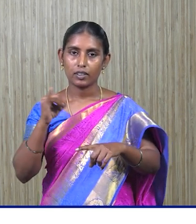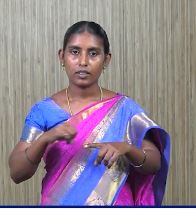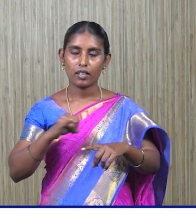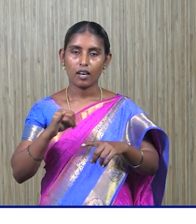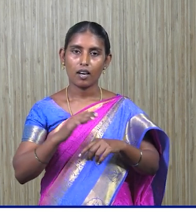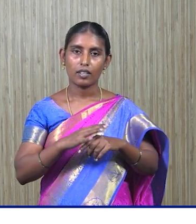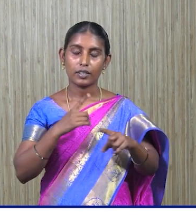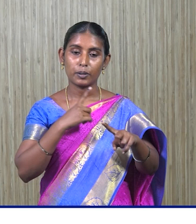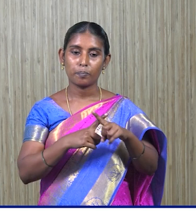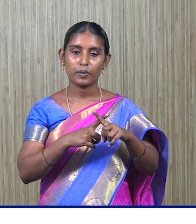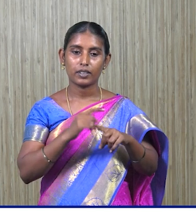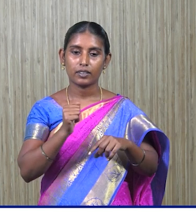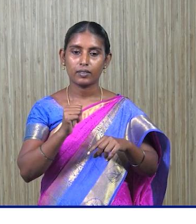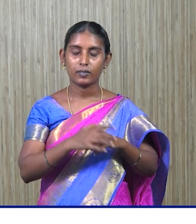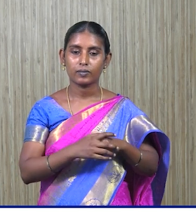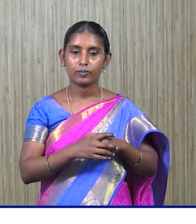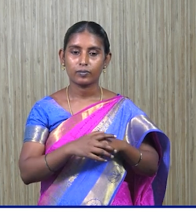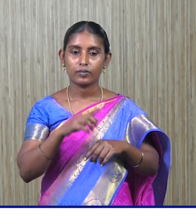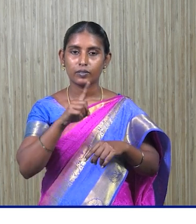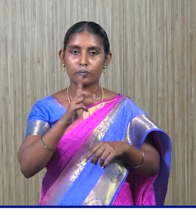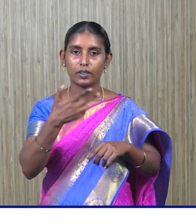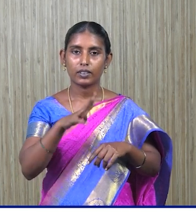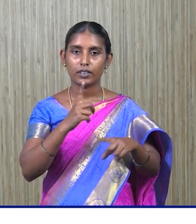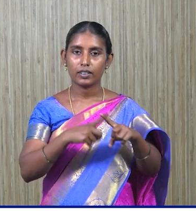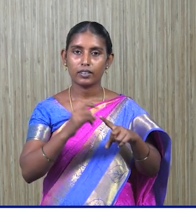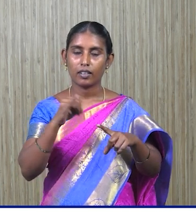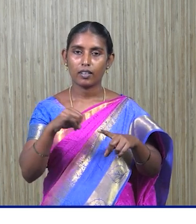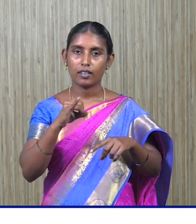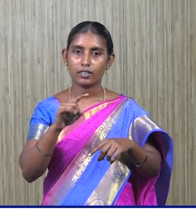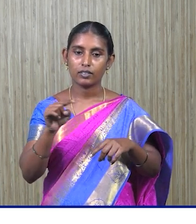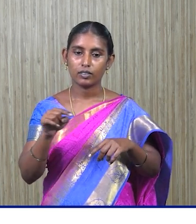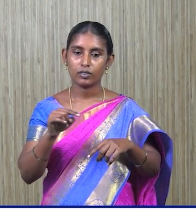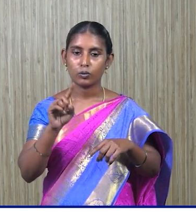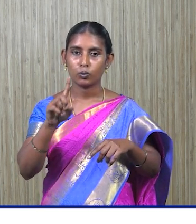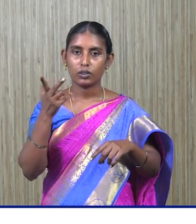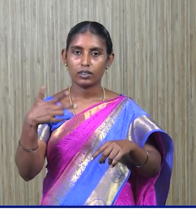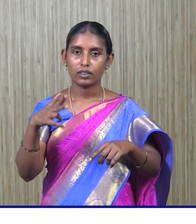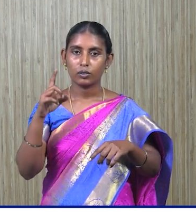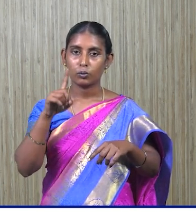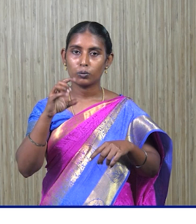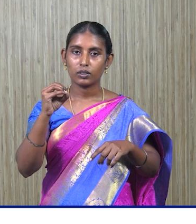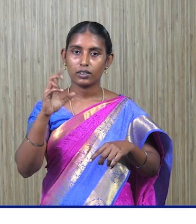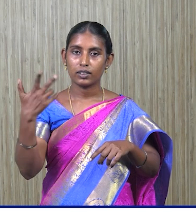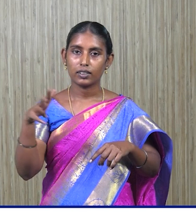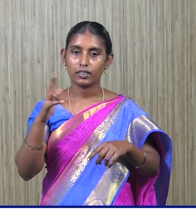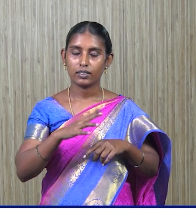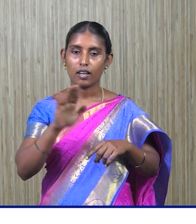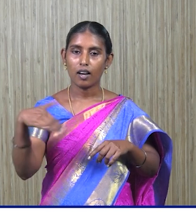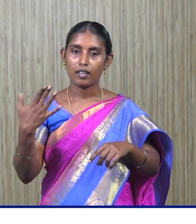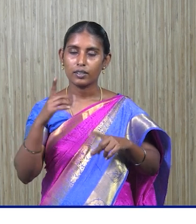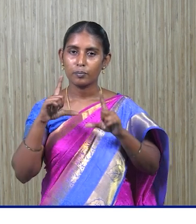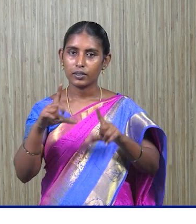செவ்வக வடிவத்தில் உள்ள மொத்த கட்டங்களின் எண்ணிக்கை. 18 6 பெருக்கினால் நமக்கு கிடைப்பது என்ன? 108. இந்த 18 என்ற எண்ணை அடுத்த